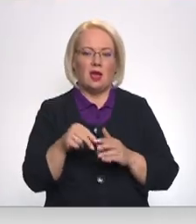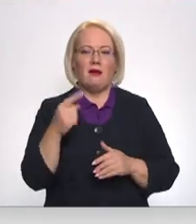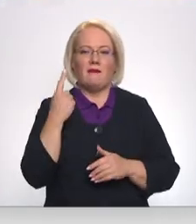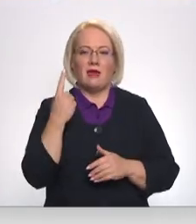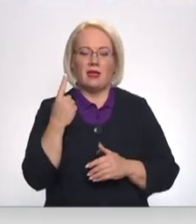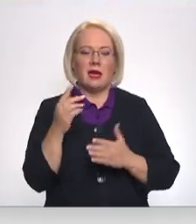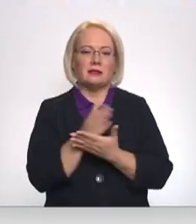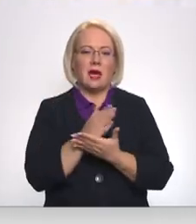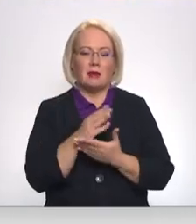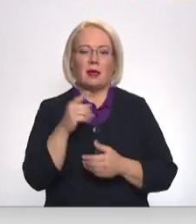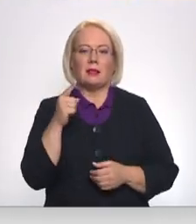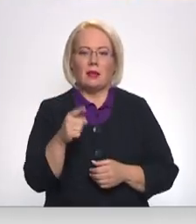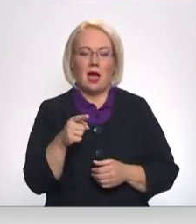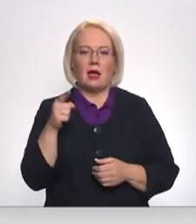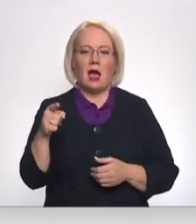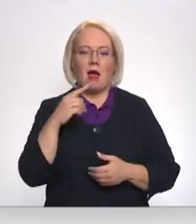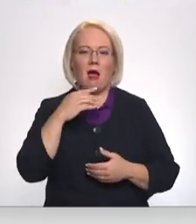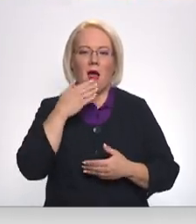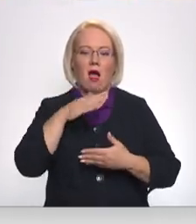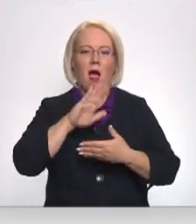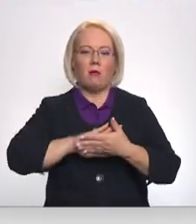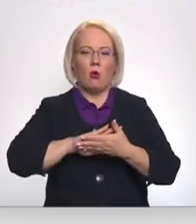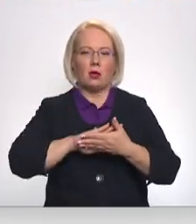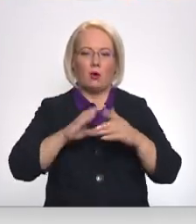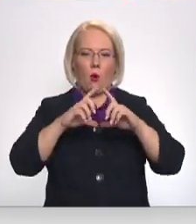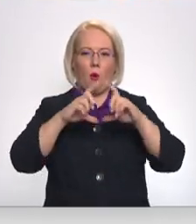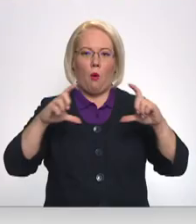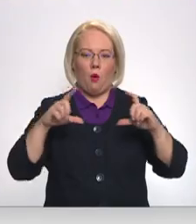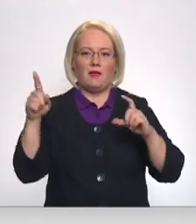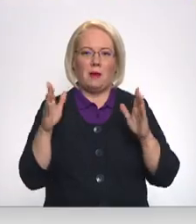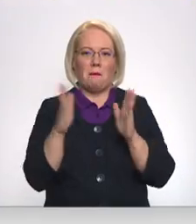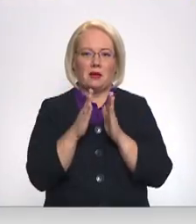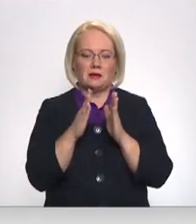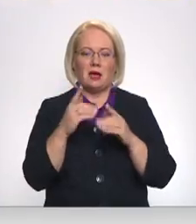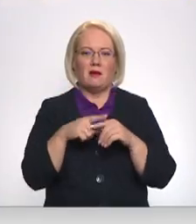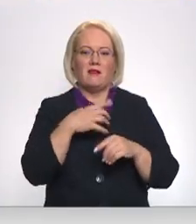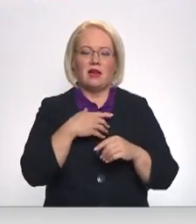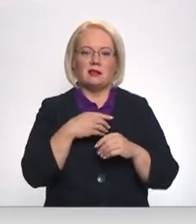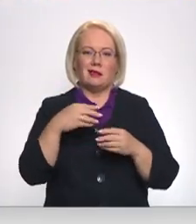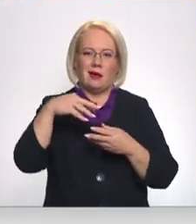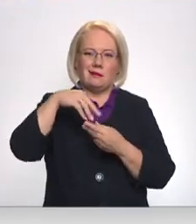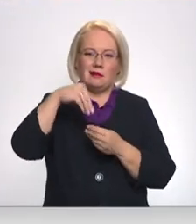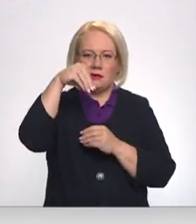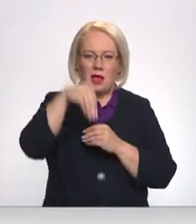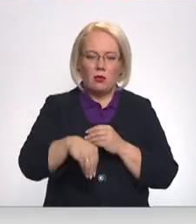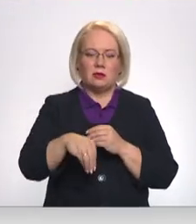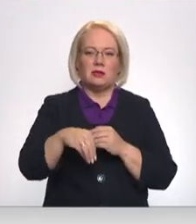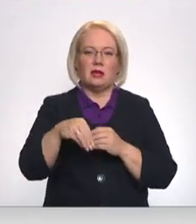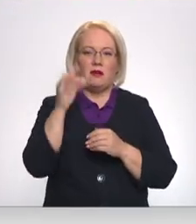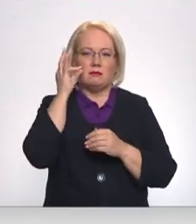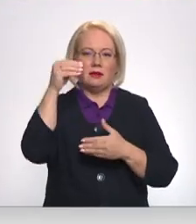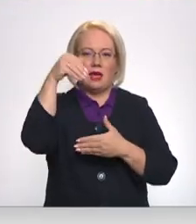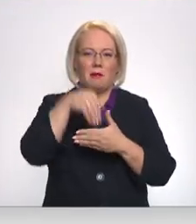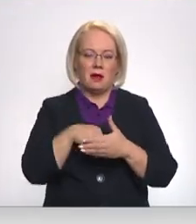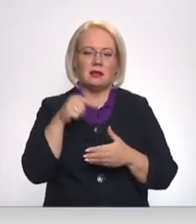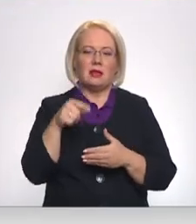ir tas, ka viņu aploksnes ir mazākas, mūsējās ir lielākas, līdz ar to viņus tā mazliet vajag ielocīt, lai mēs varētu trāpīt. Tā ir vienīgā